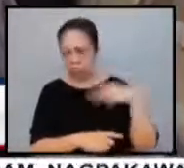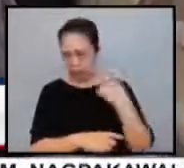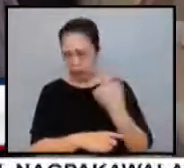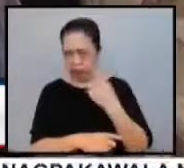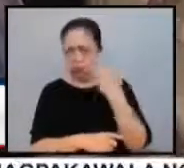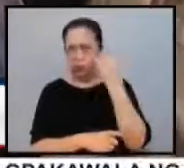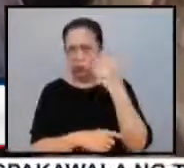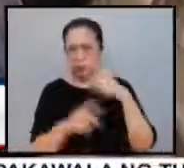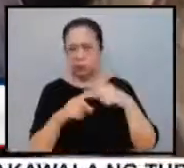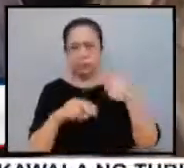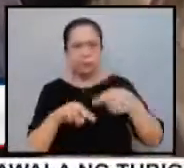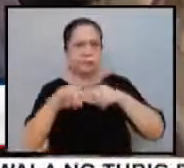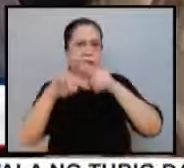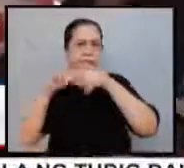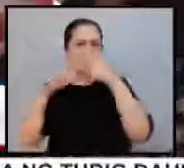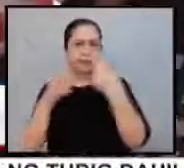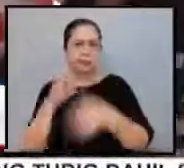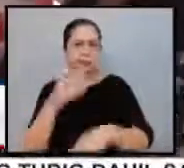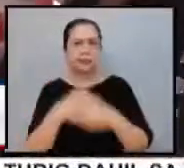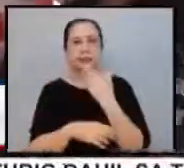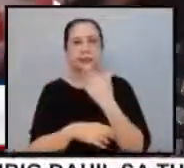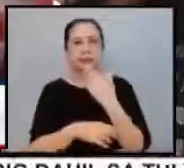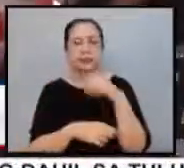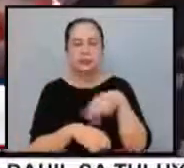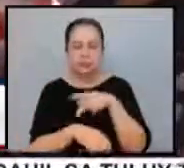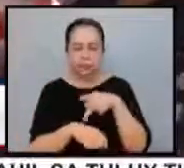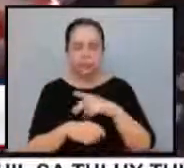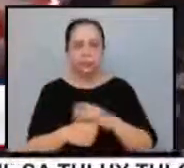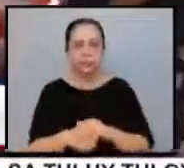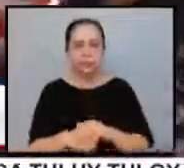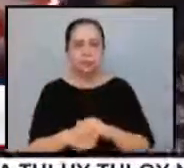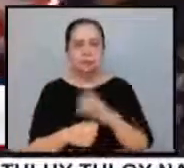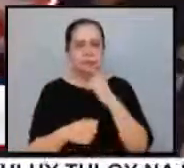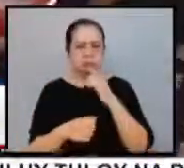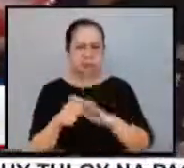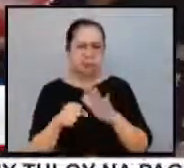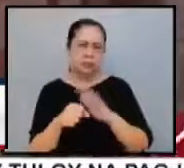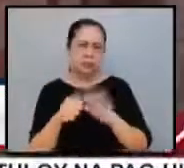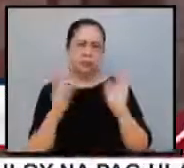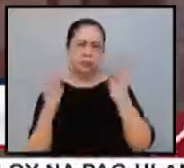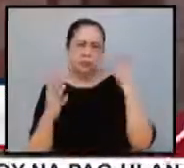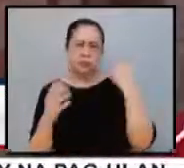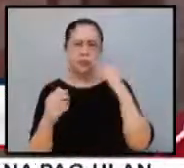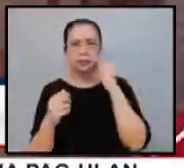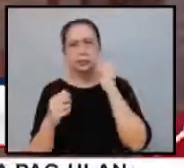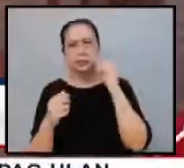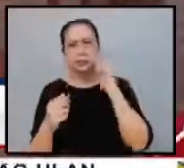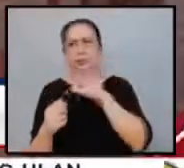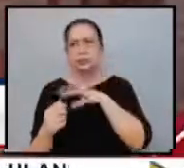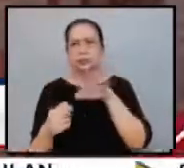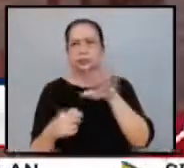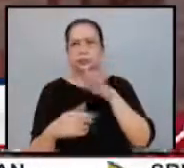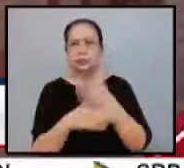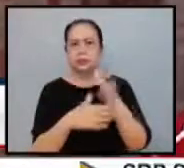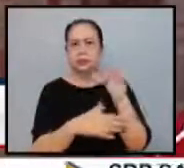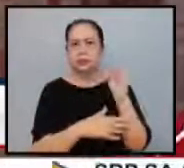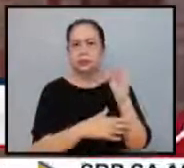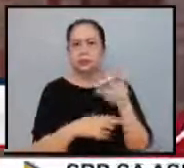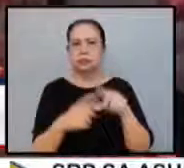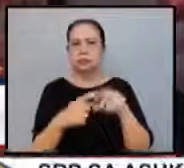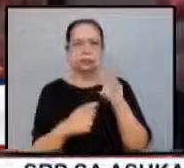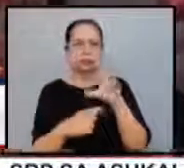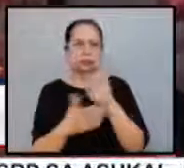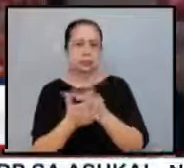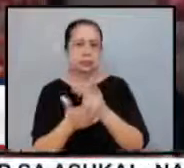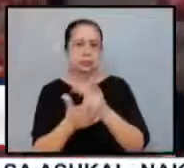pagtaas ng presyo ng asukal sa bansa. Sapat na lang raw ito kumpara sa kinikita niya noong naglalaro pa sa 50 hanggang 65 pesos ang kada